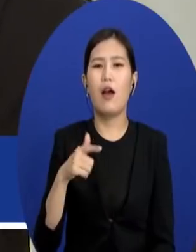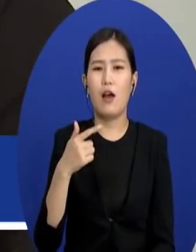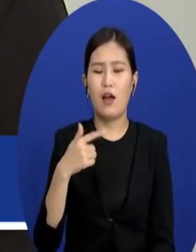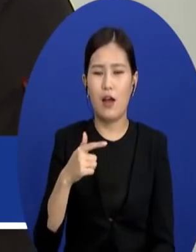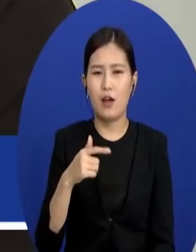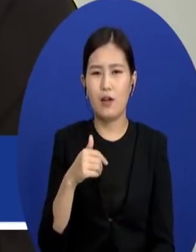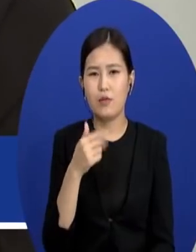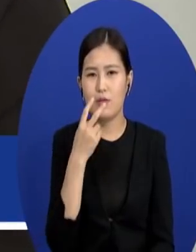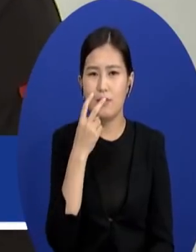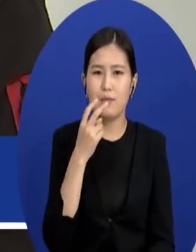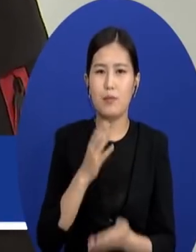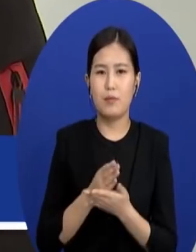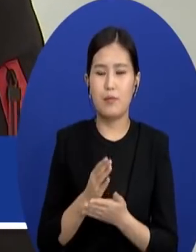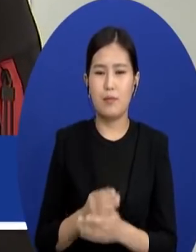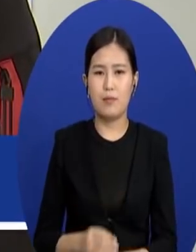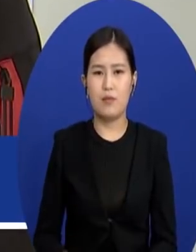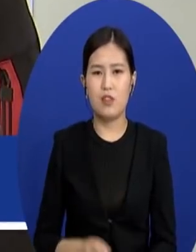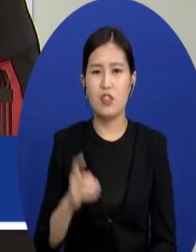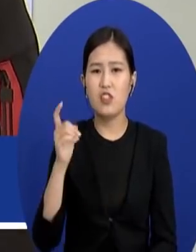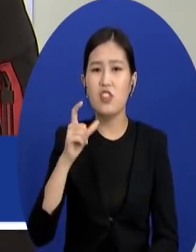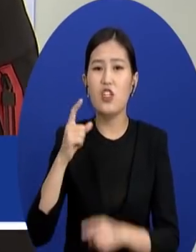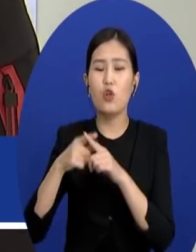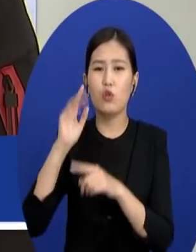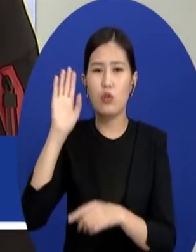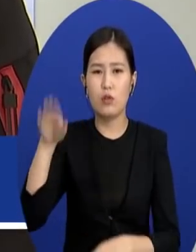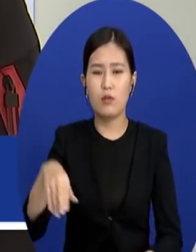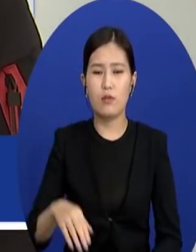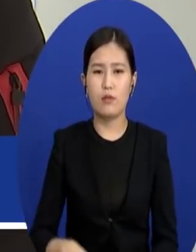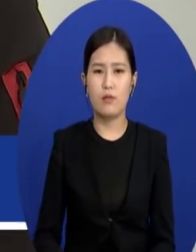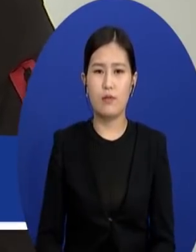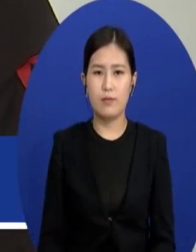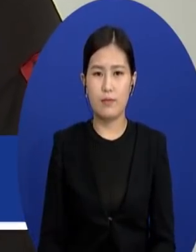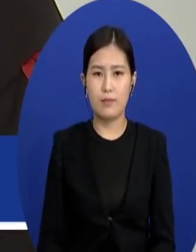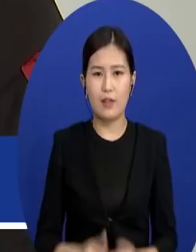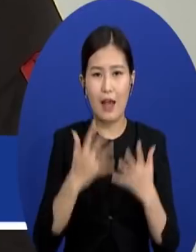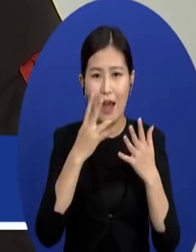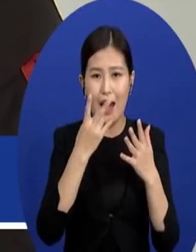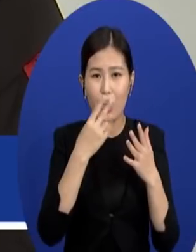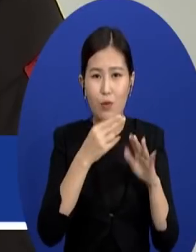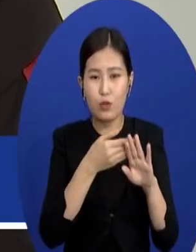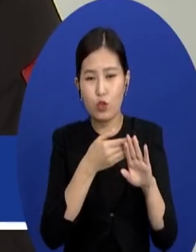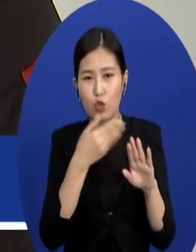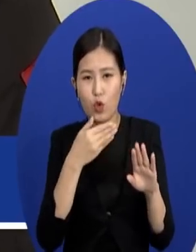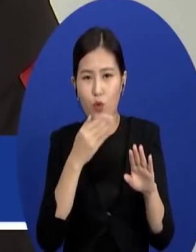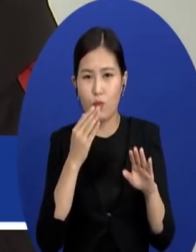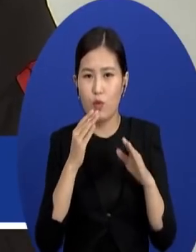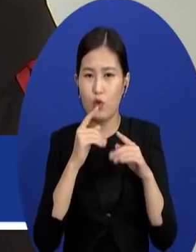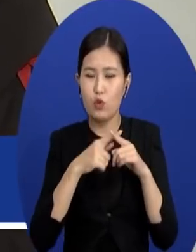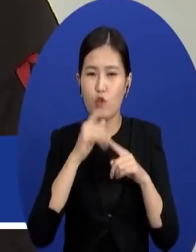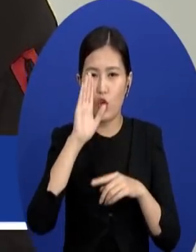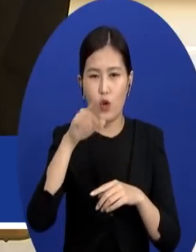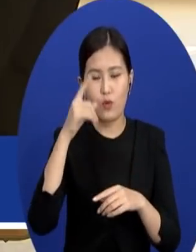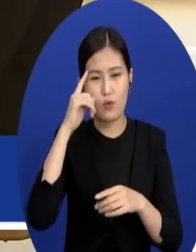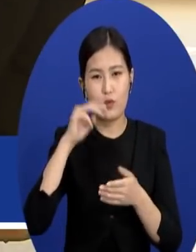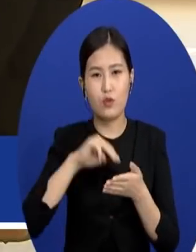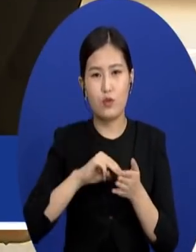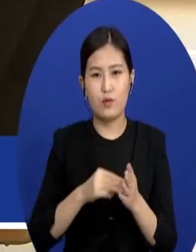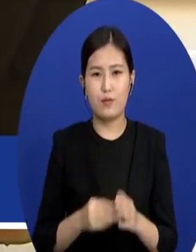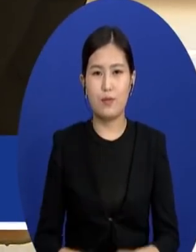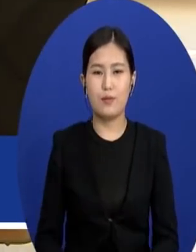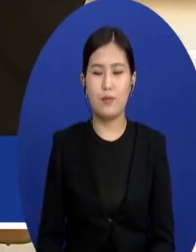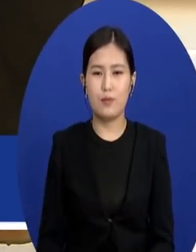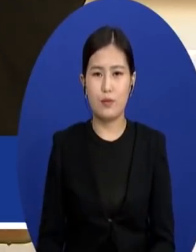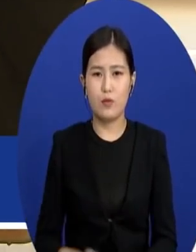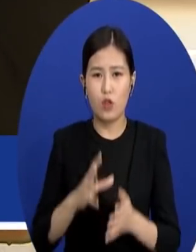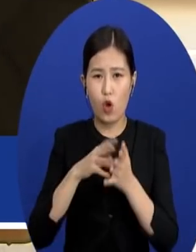гинэ. Хизээ нутг буцах гэсэн бол. Одоо ер нь 10-ны дотор л бүтэж байна.